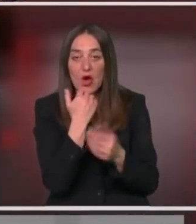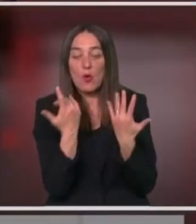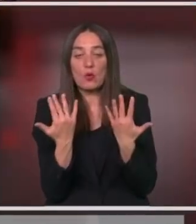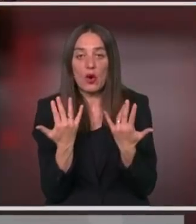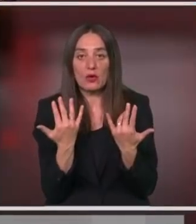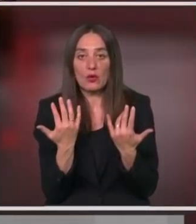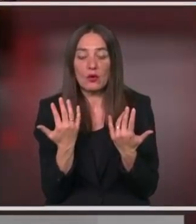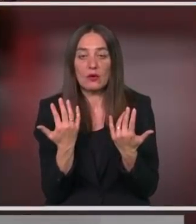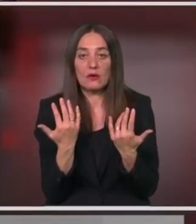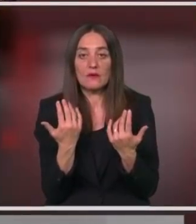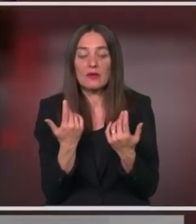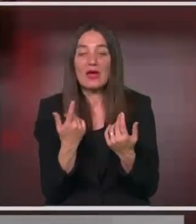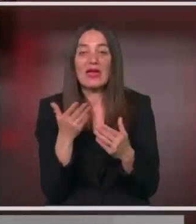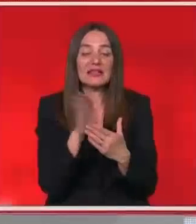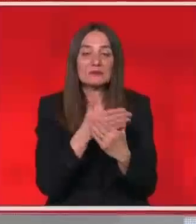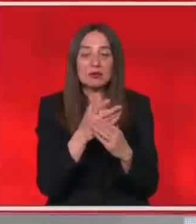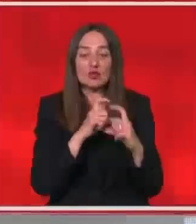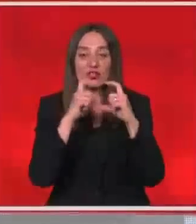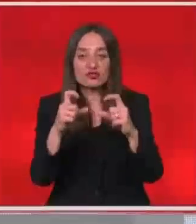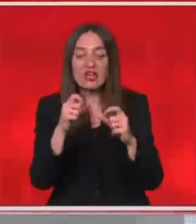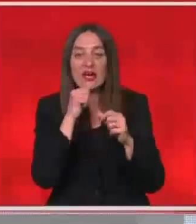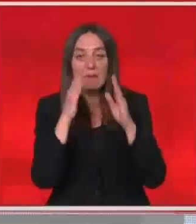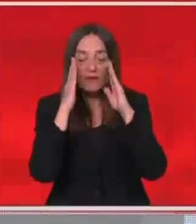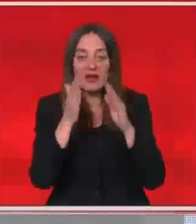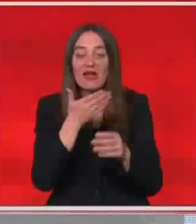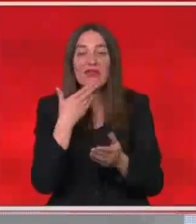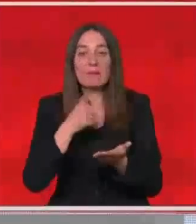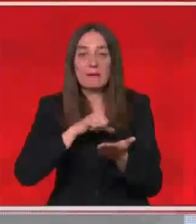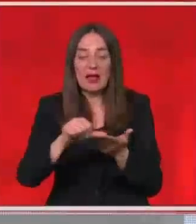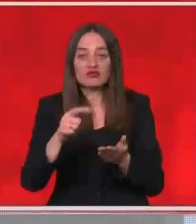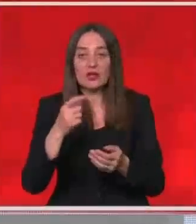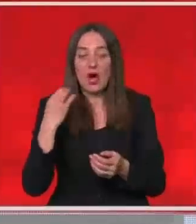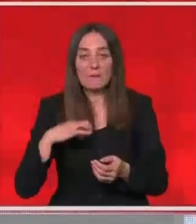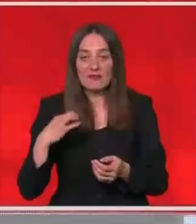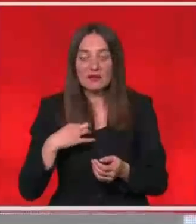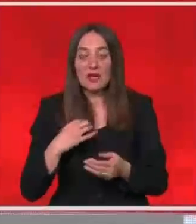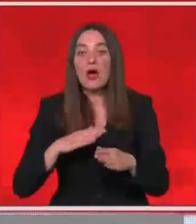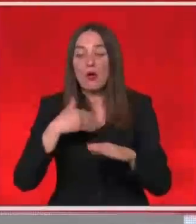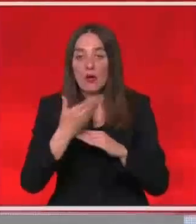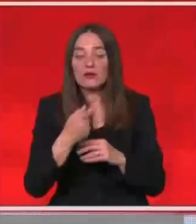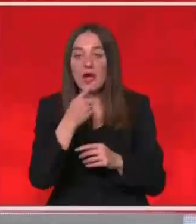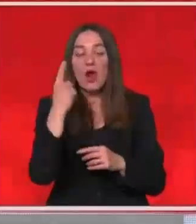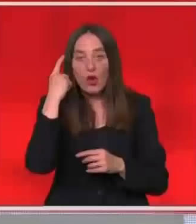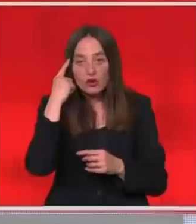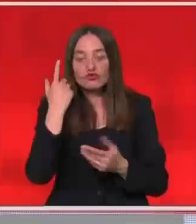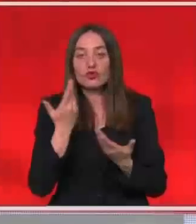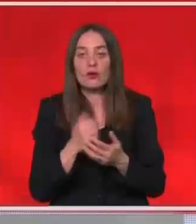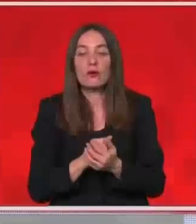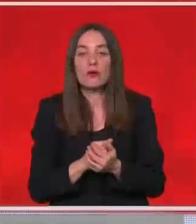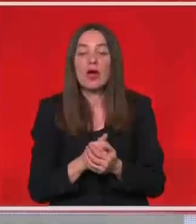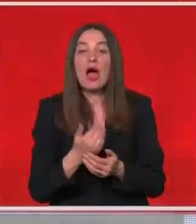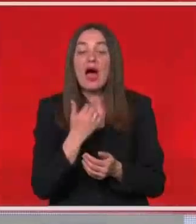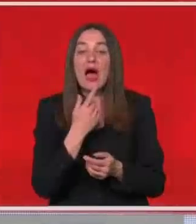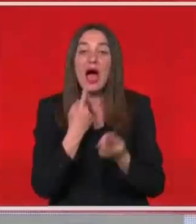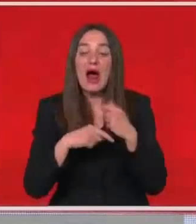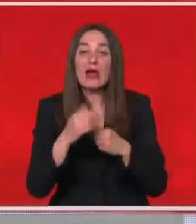ukoliko između dužnika i poverioca nema plaćanja obaveza, onda je logično da, ali ako bi